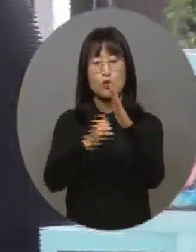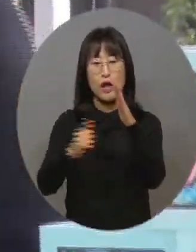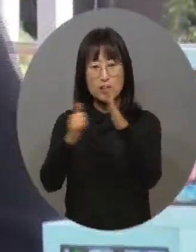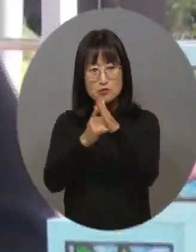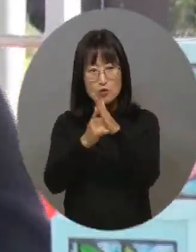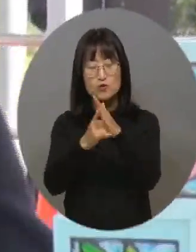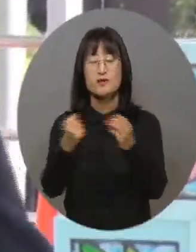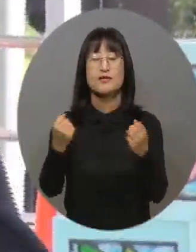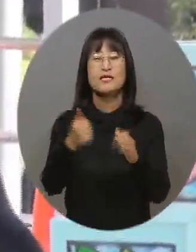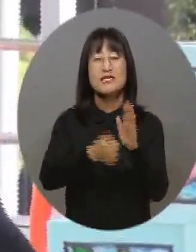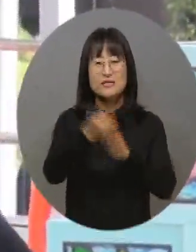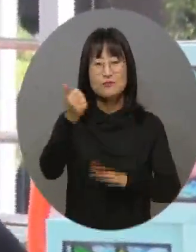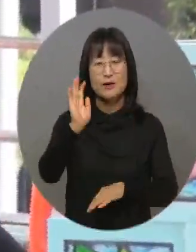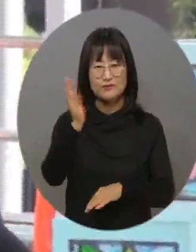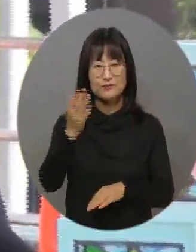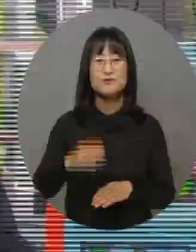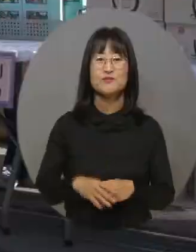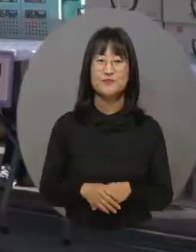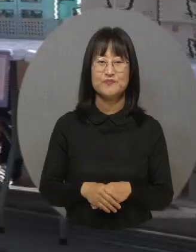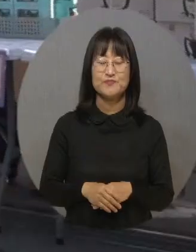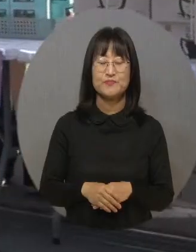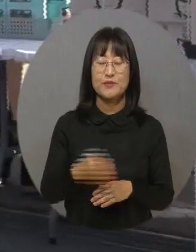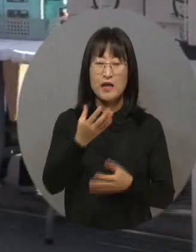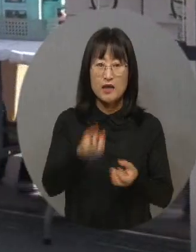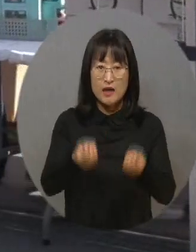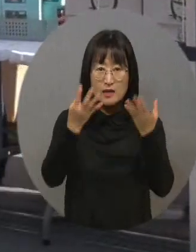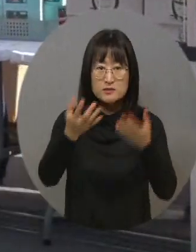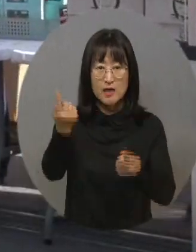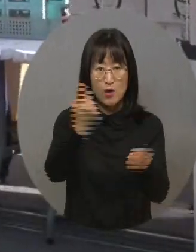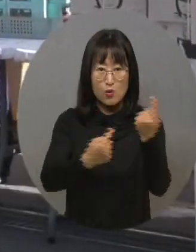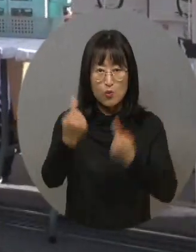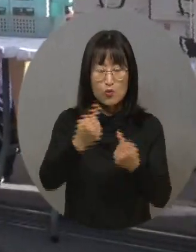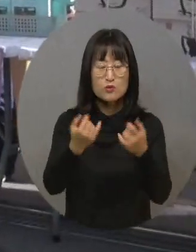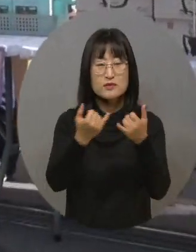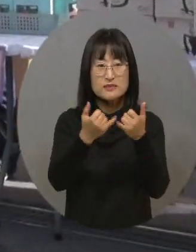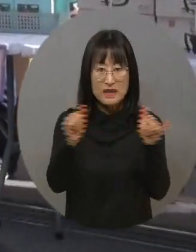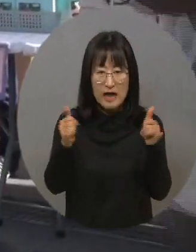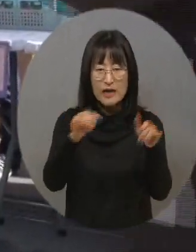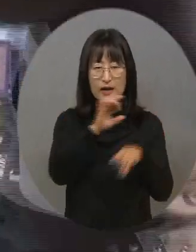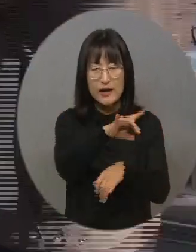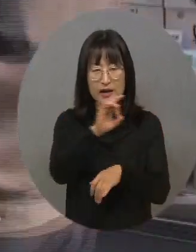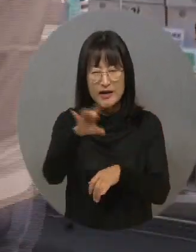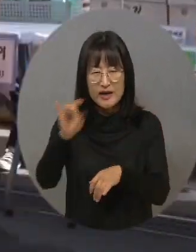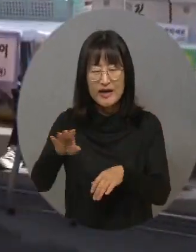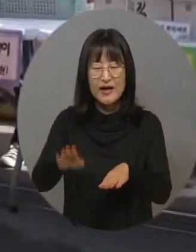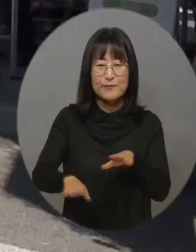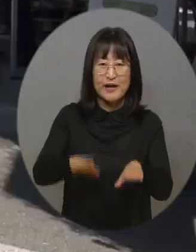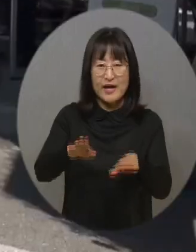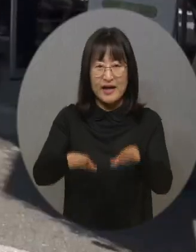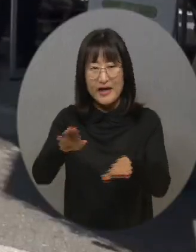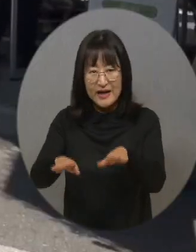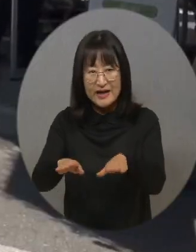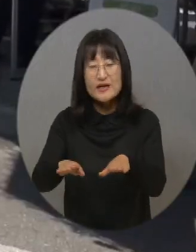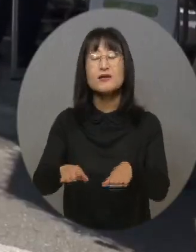가족들에게는 희망이기도 합니다. 행사장을 찾는 시민 한 사람 한 사람의 발걸음은